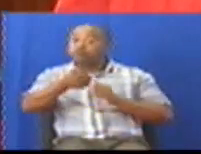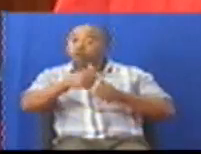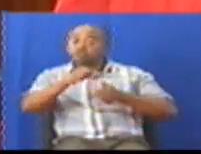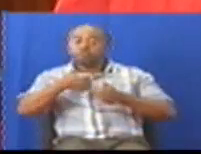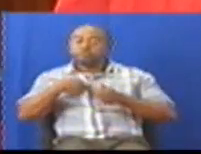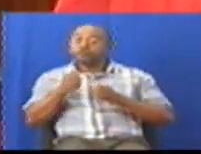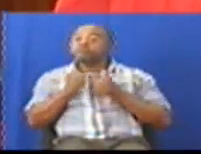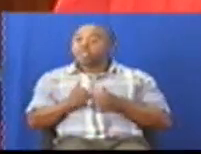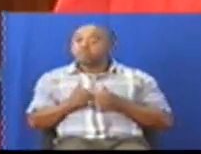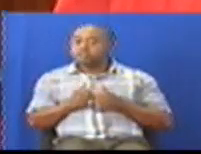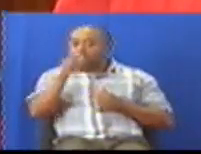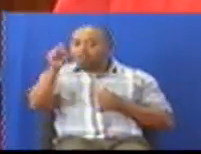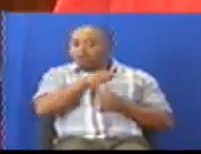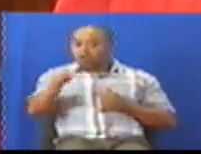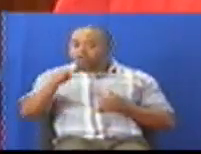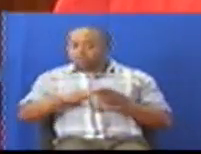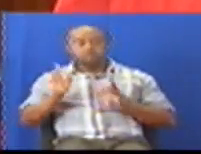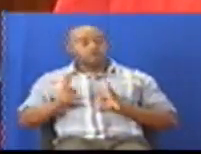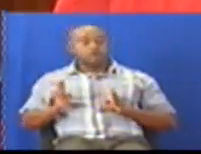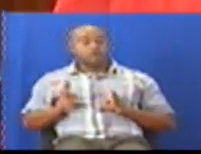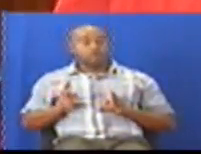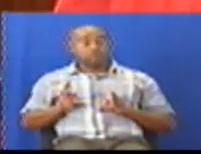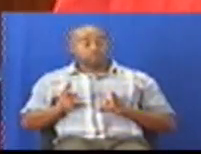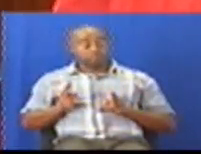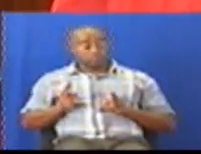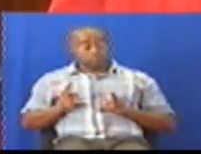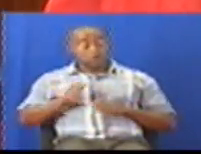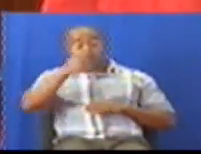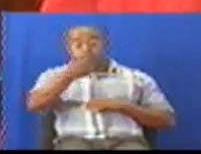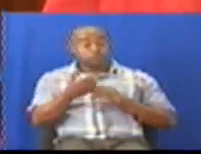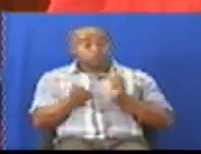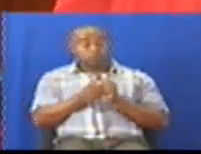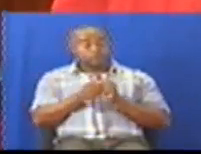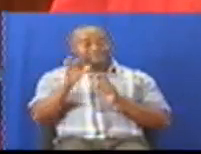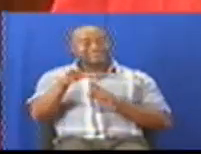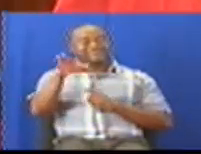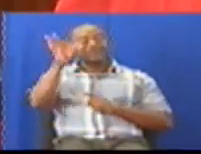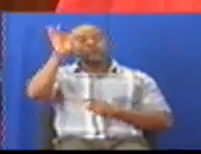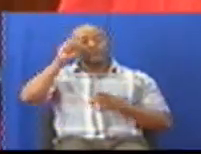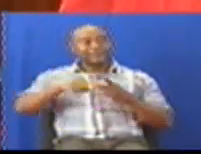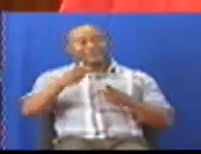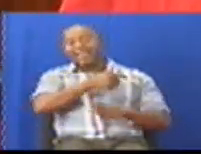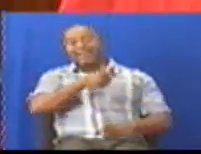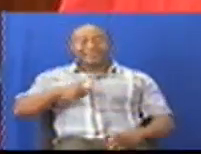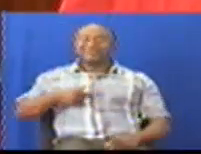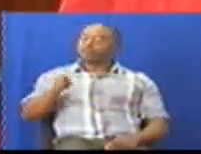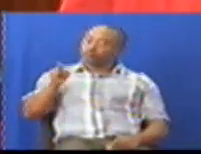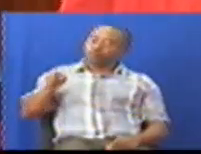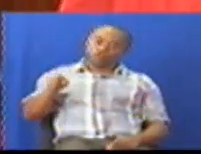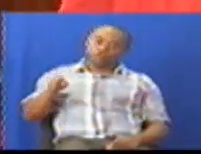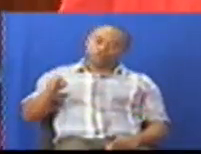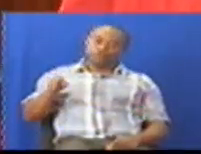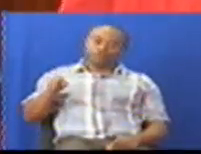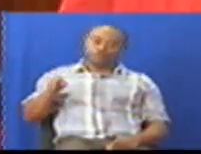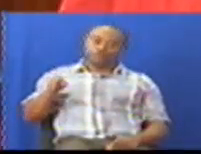tunaahidi tutafanya makosa mwaka Oktoba 25. Mheshimiwa Naibu Spika, nipongeze pia serikali